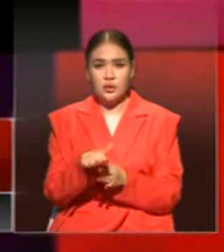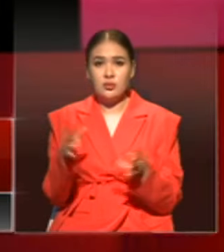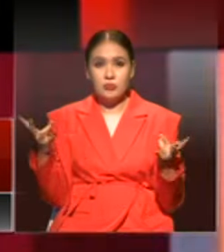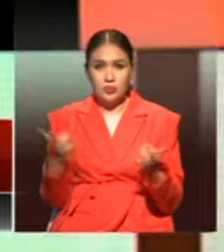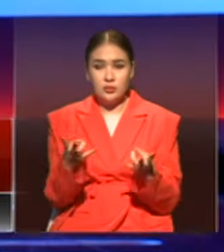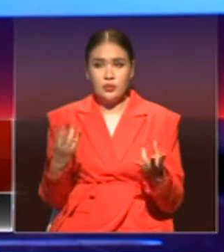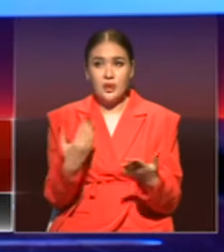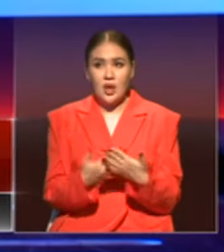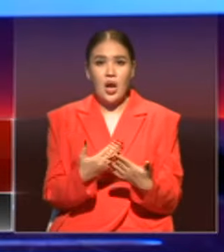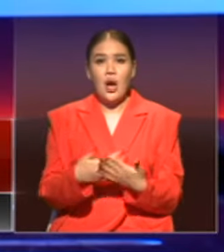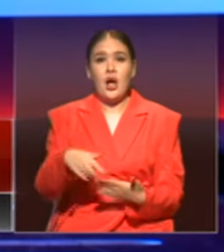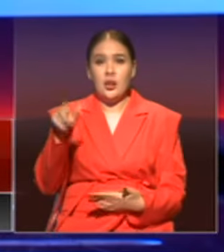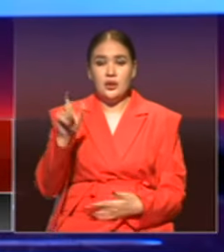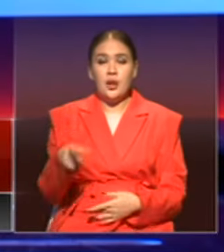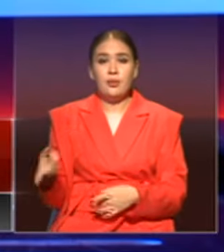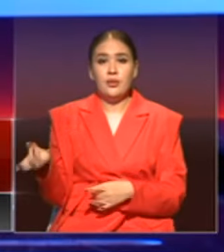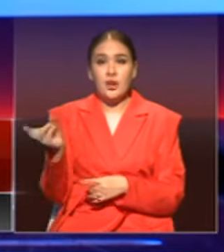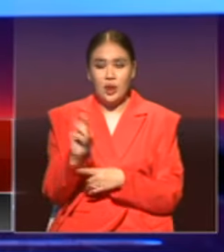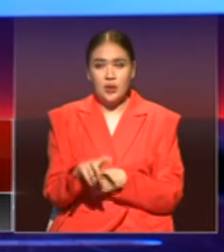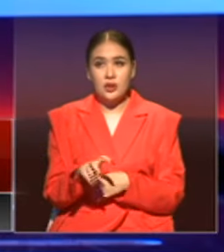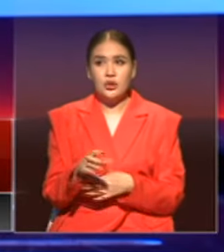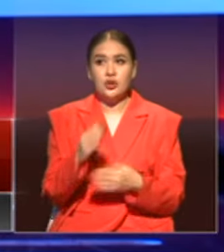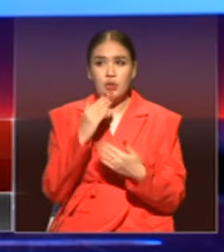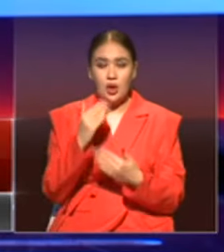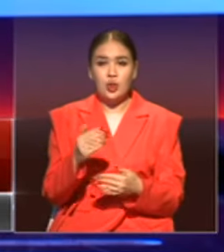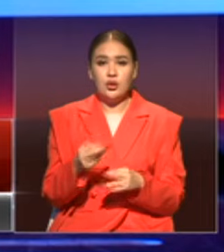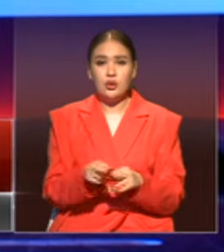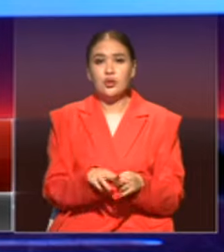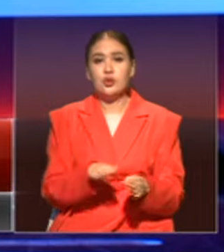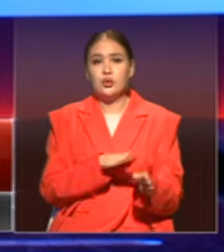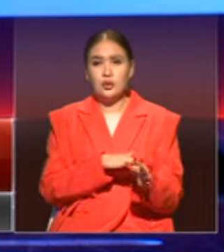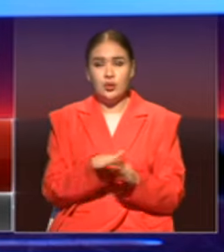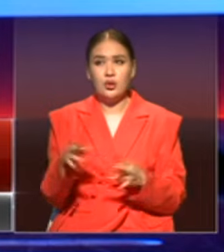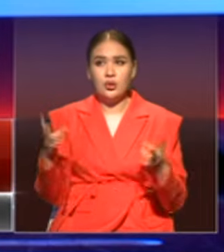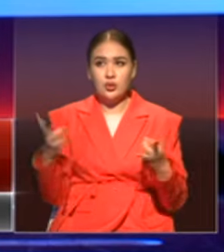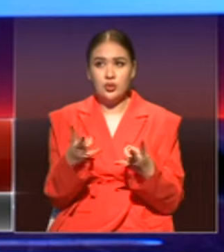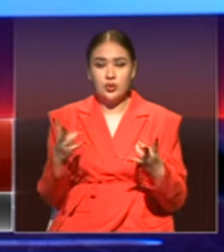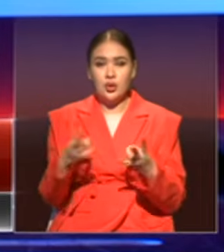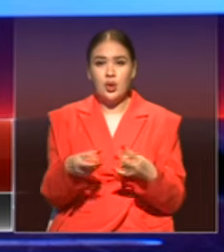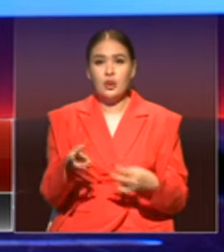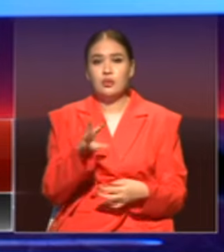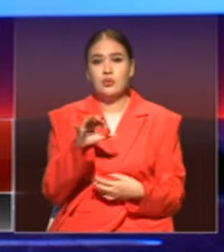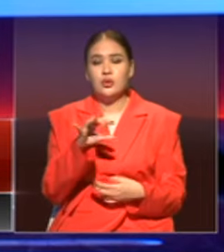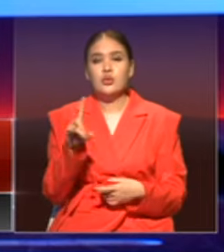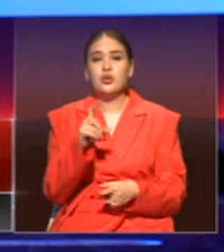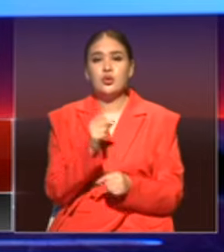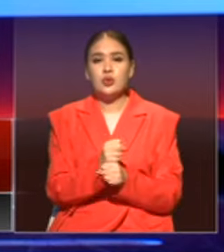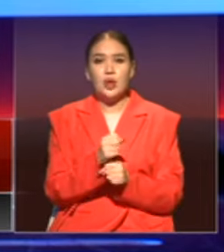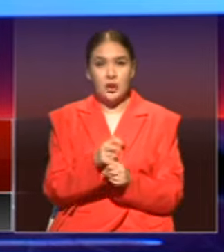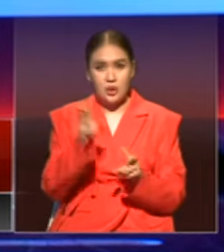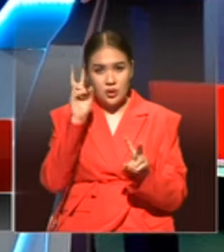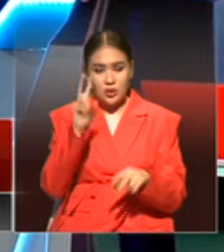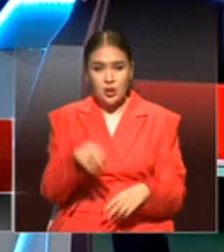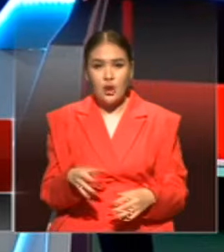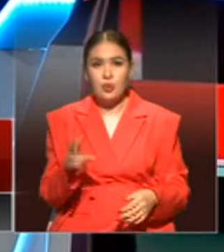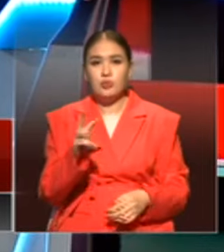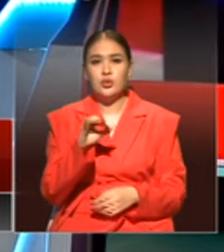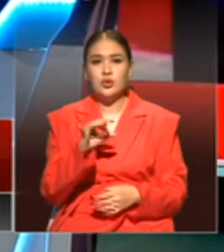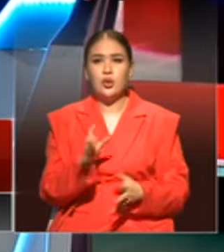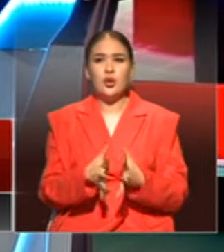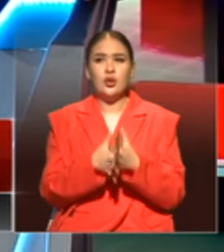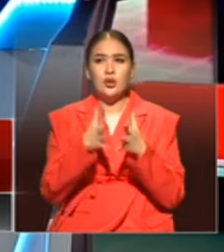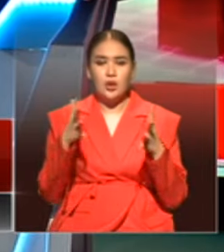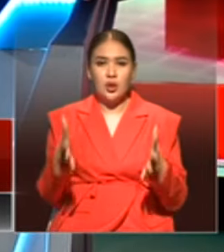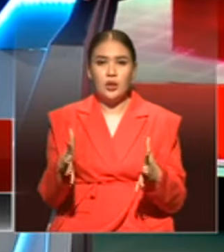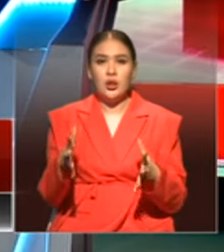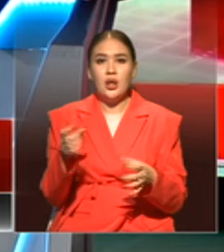міне адамзат келді ме, адам басы тұра бастан ол жерден қоқыс шығатын міндетті түрде. Және біз ол қоқыс не істейтінімізді білуіміз керек. Тағы да бір үлкен қоқыс осы көлікті